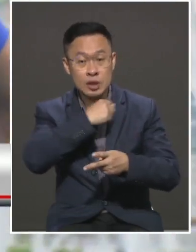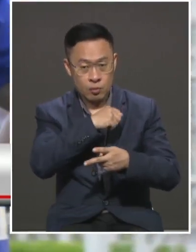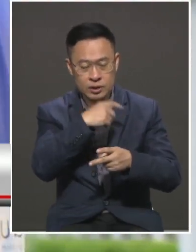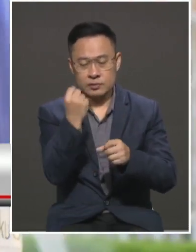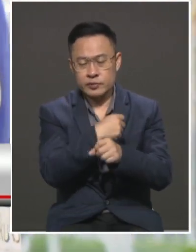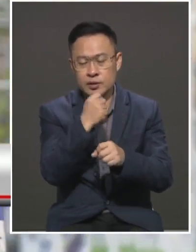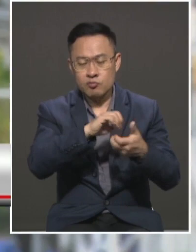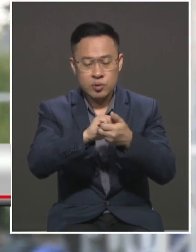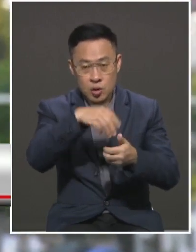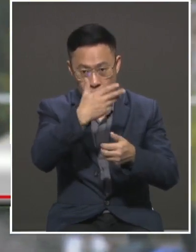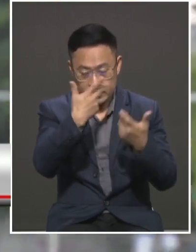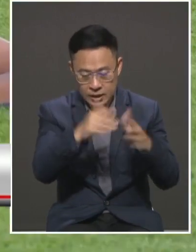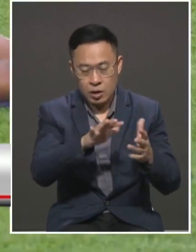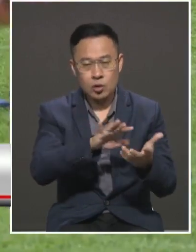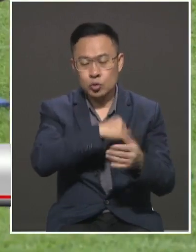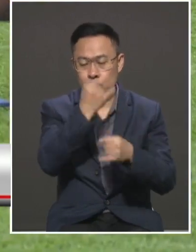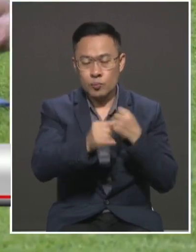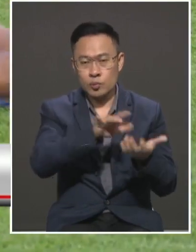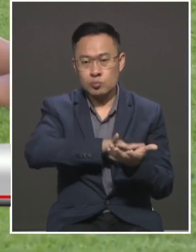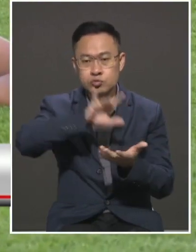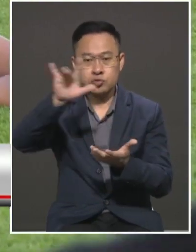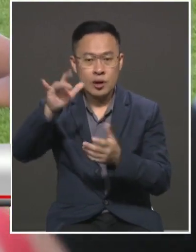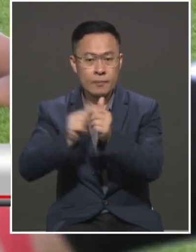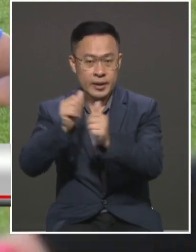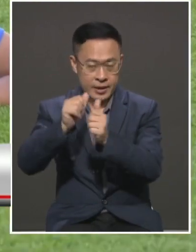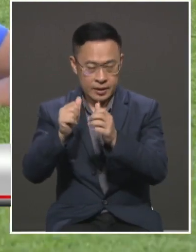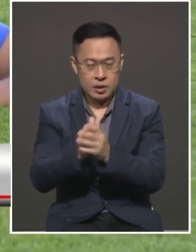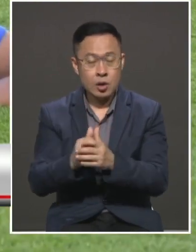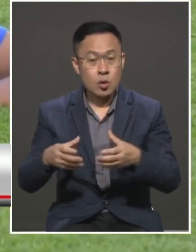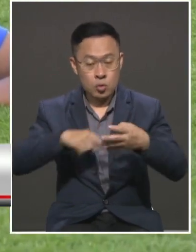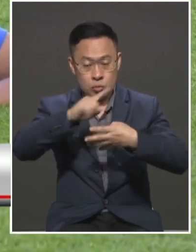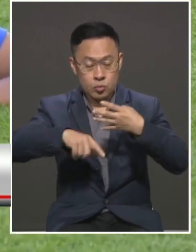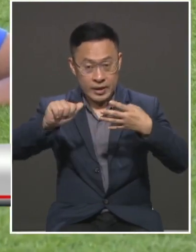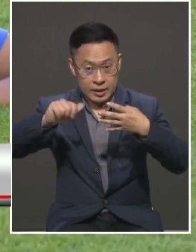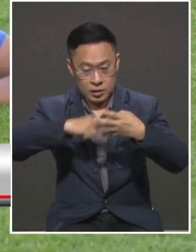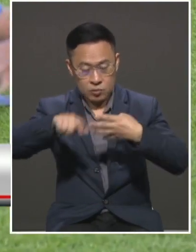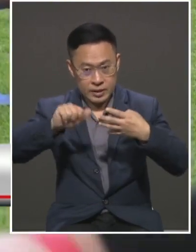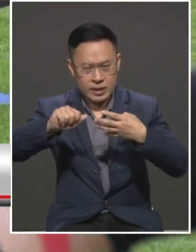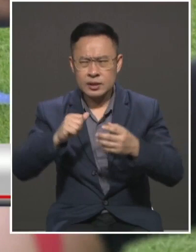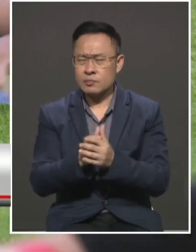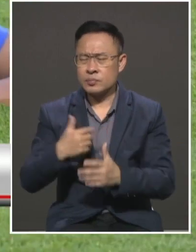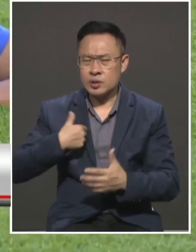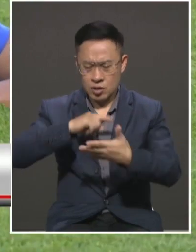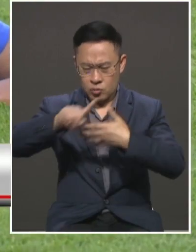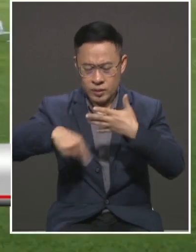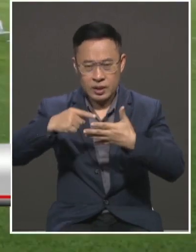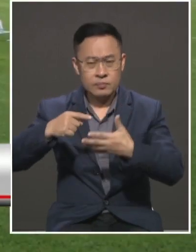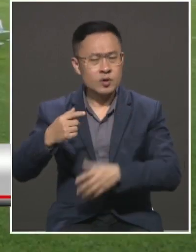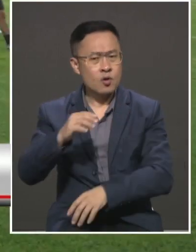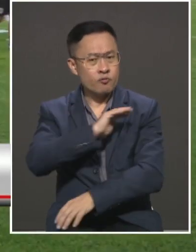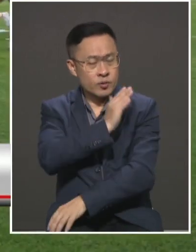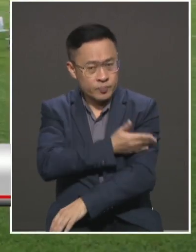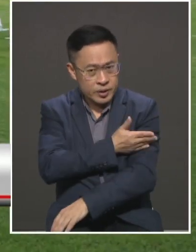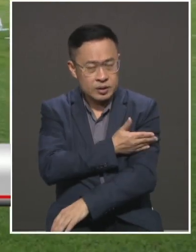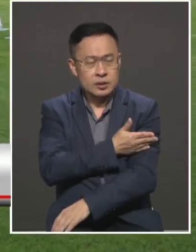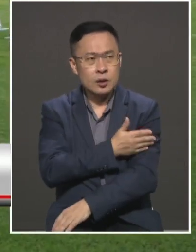ชิงแชมป์อาเซียนครับเราอยู่กลุ่ม A ครับร่วมกับฟิลิปปินส์อินโดนีเซียกัมพูชาแล้วก็บรูไนไม่ได้หนักมากนะฮะเกมแรกเราจะไปเยือนบรูไนวันที่